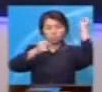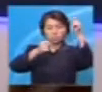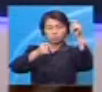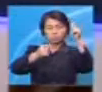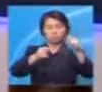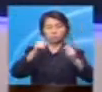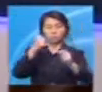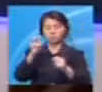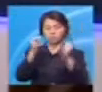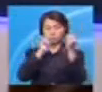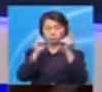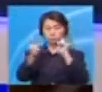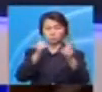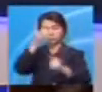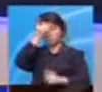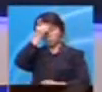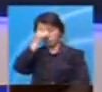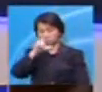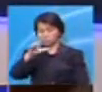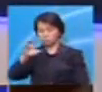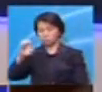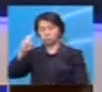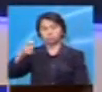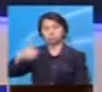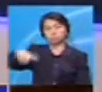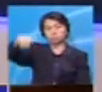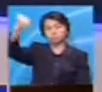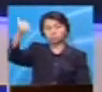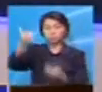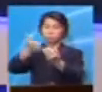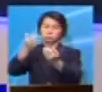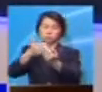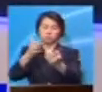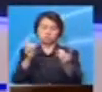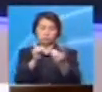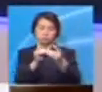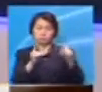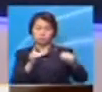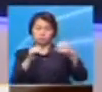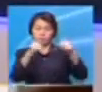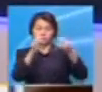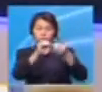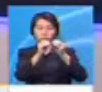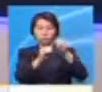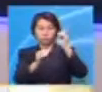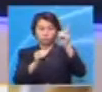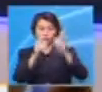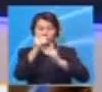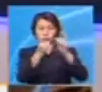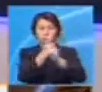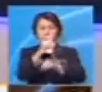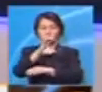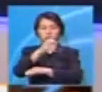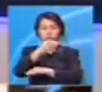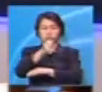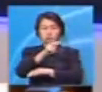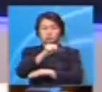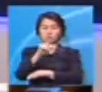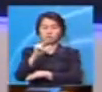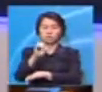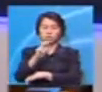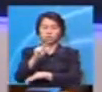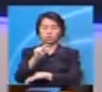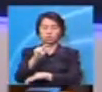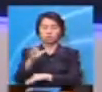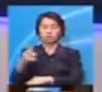jaguh perseorangan negara Datuk Lee Chong we mencatat kemenangan mudah dalam pertemuan dengan bermain nombor satu dunia Chen Long Chong we